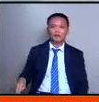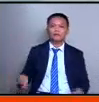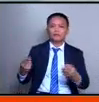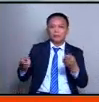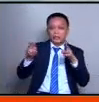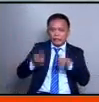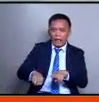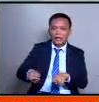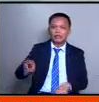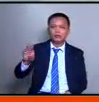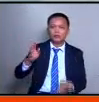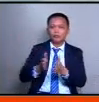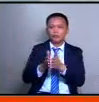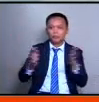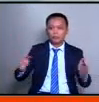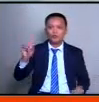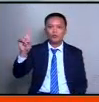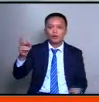sinasabi? Sir?